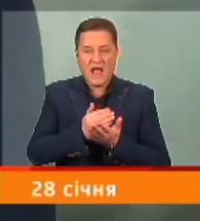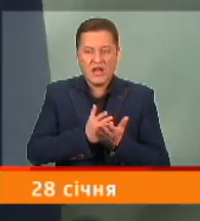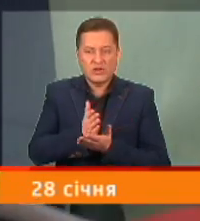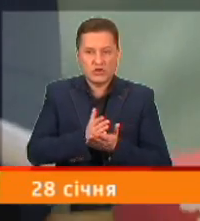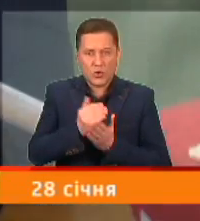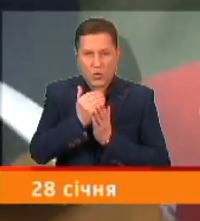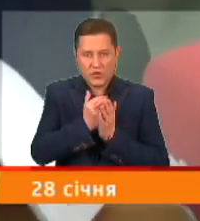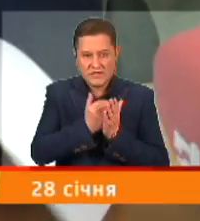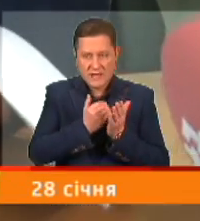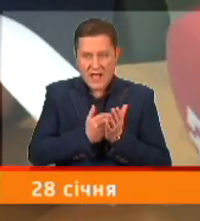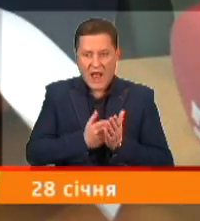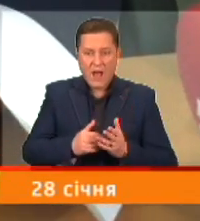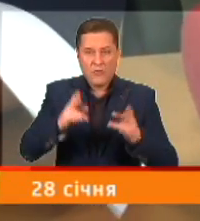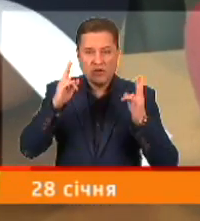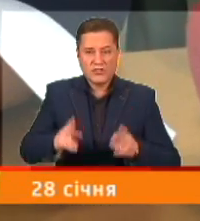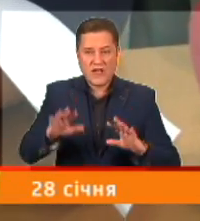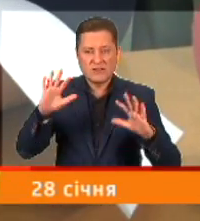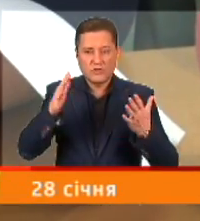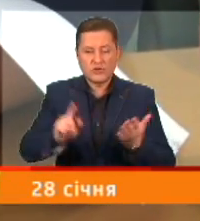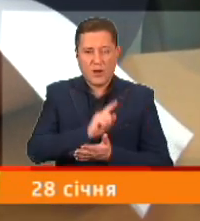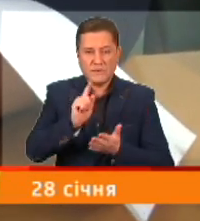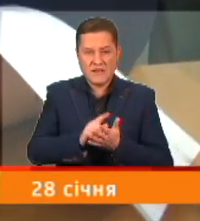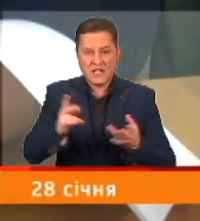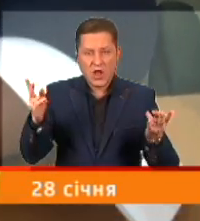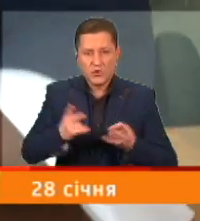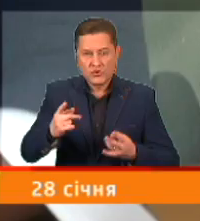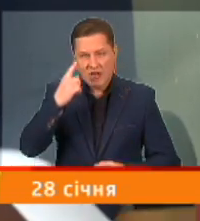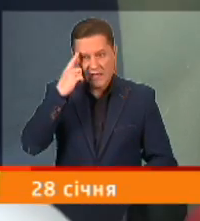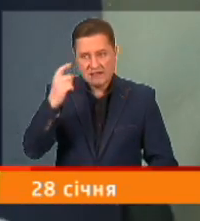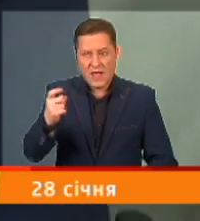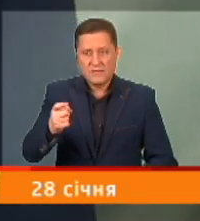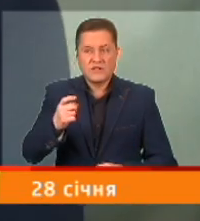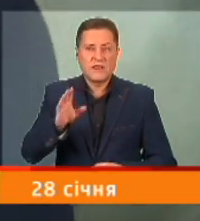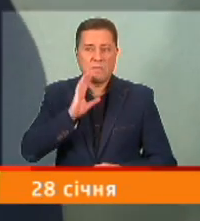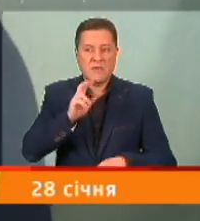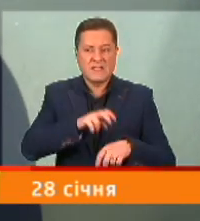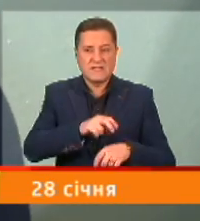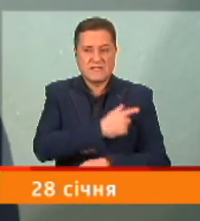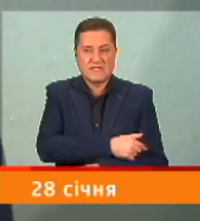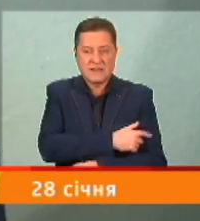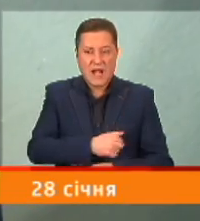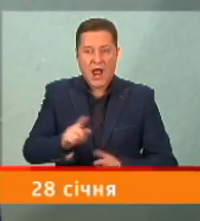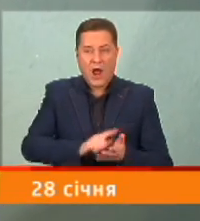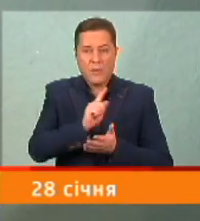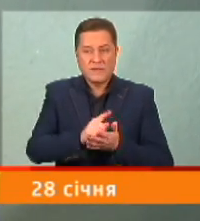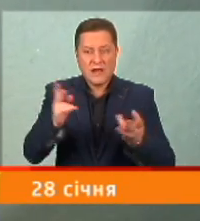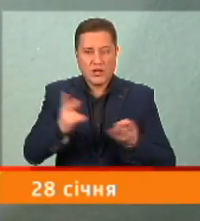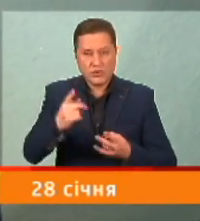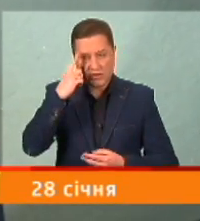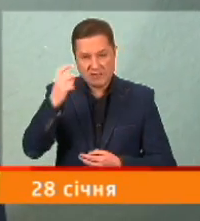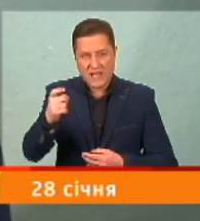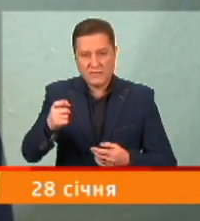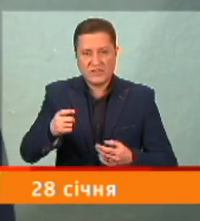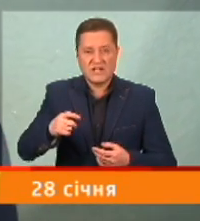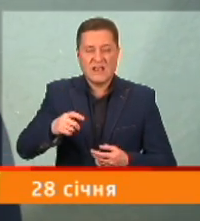інструкція про нещасний случай обов'язково потрібно сообщити медсестрі. И обязательно нужно сообщить руководителю, то